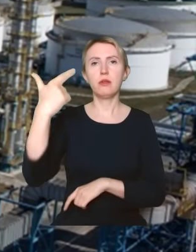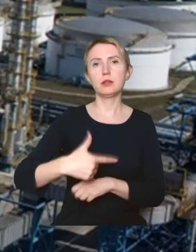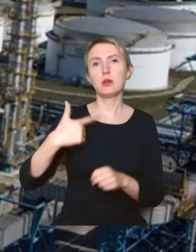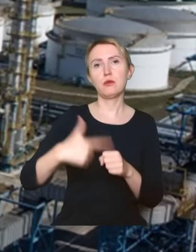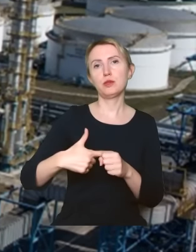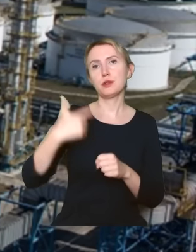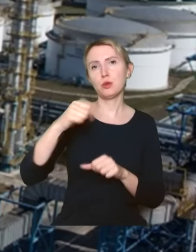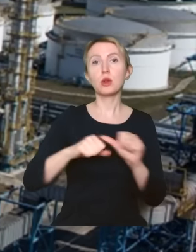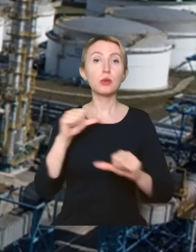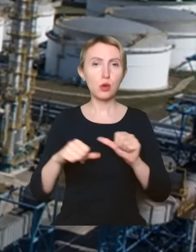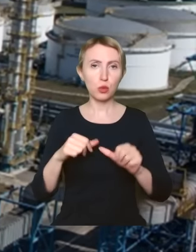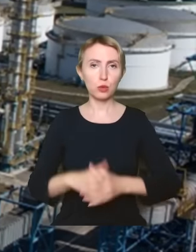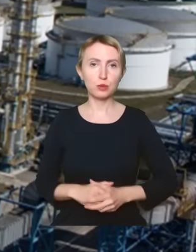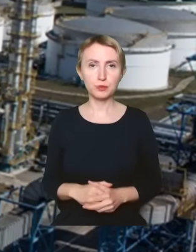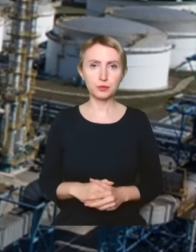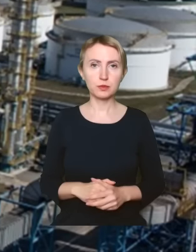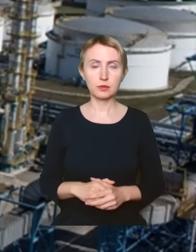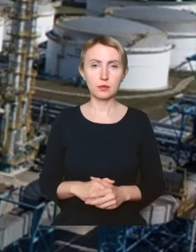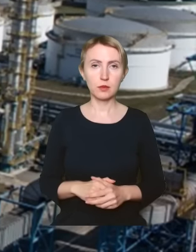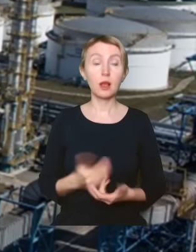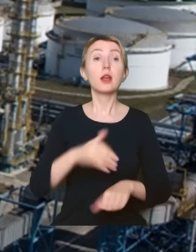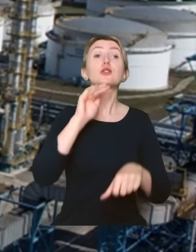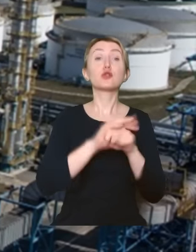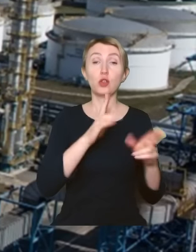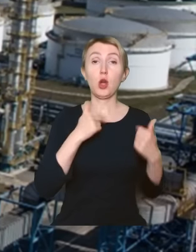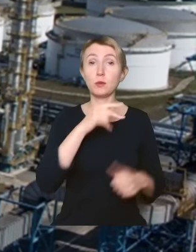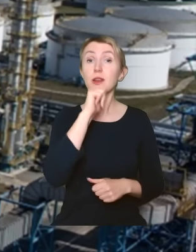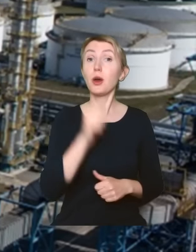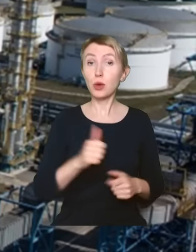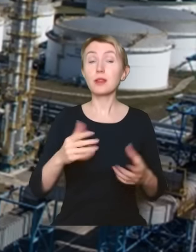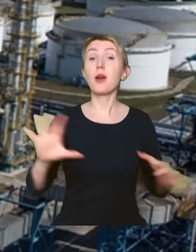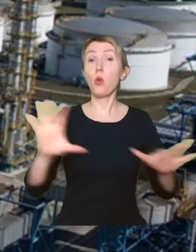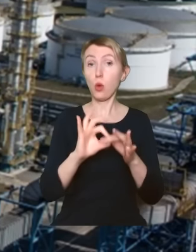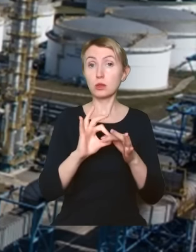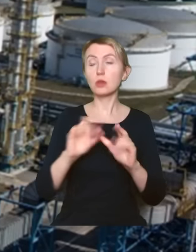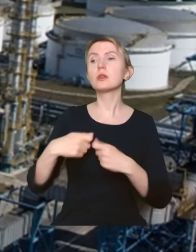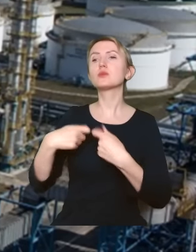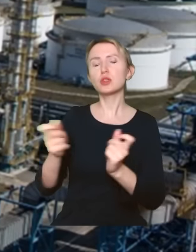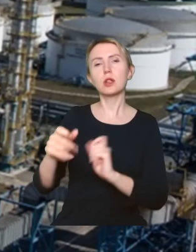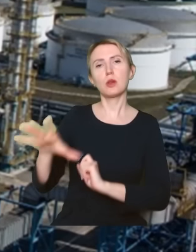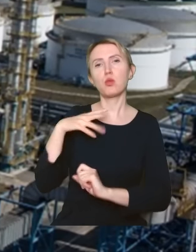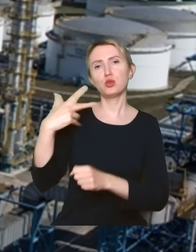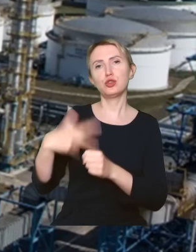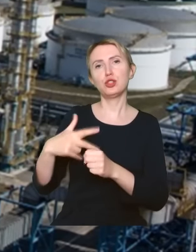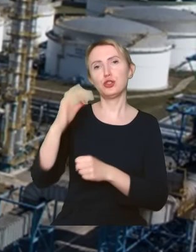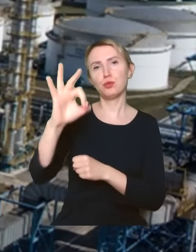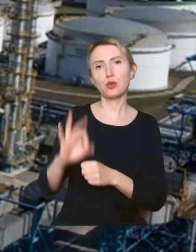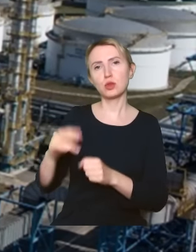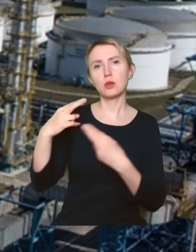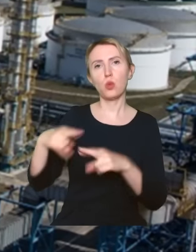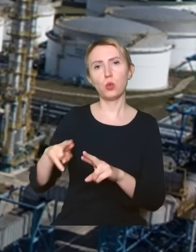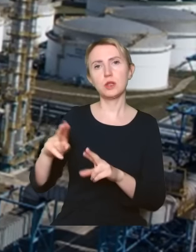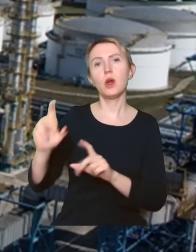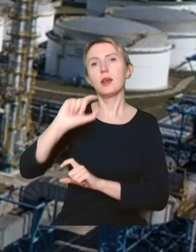2022 roku. W zamian za zgodę Komisji Europejskiej na fuzję sprzedanych zostało 30% udziałów w